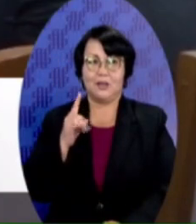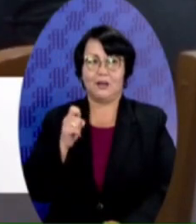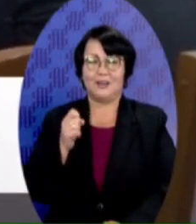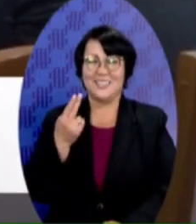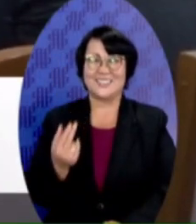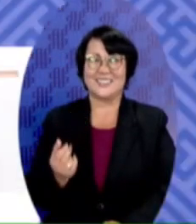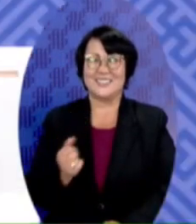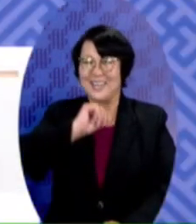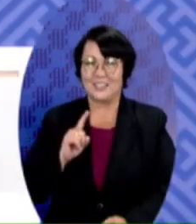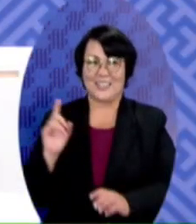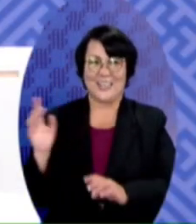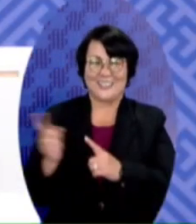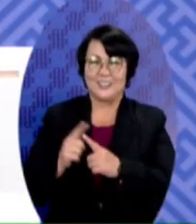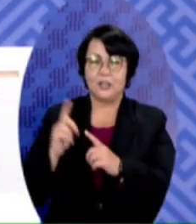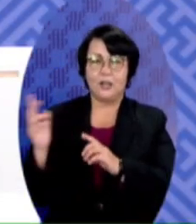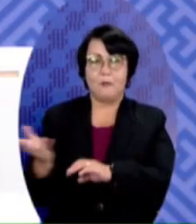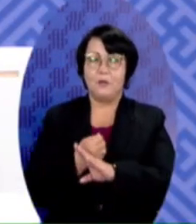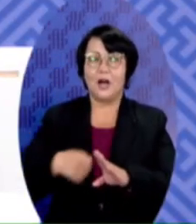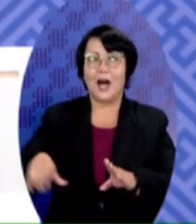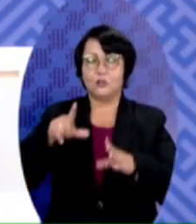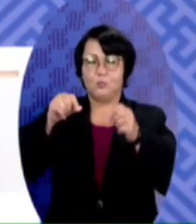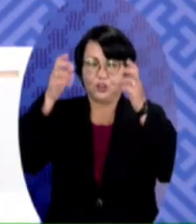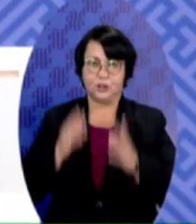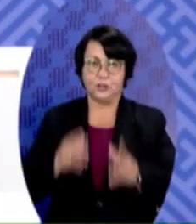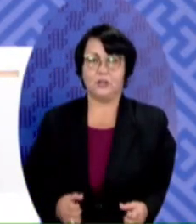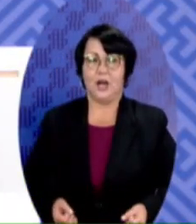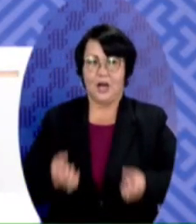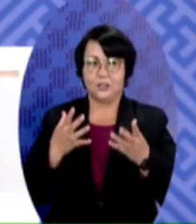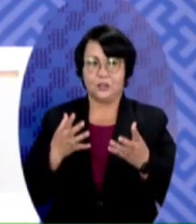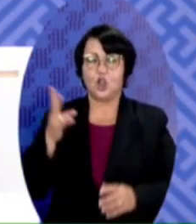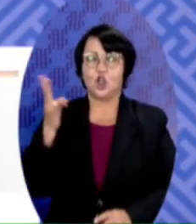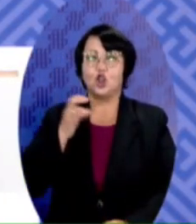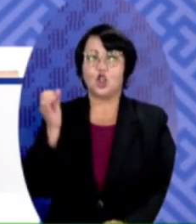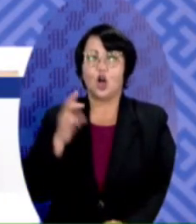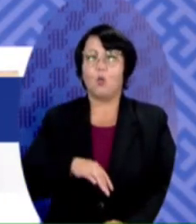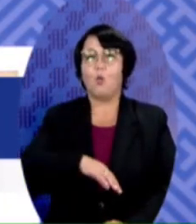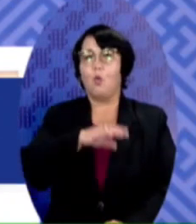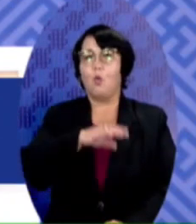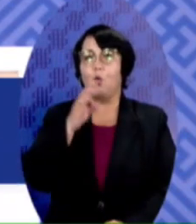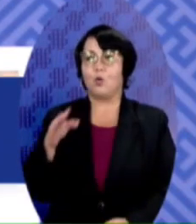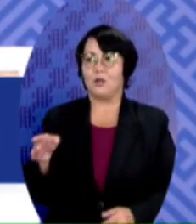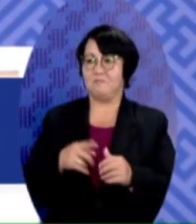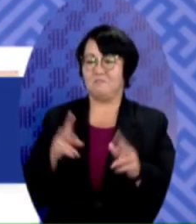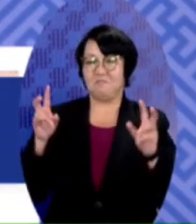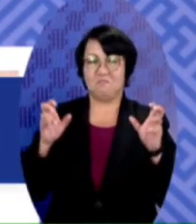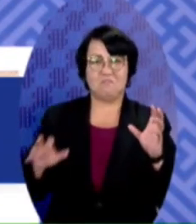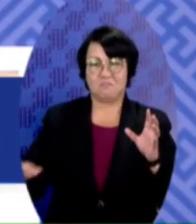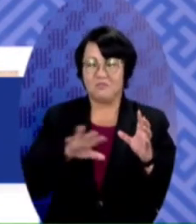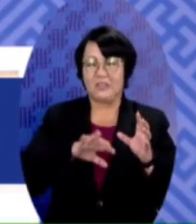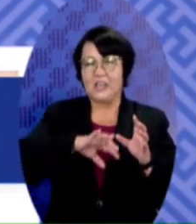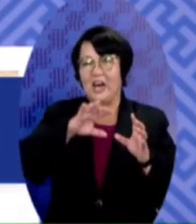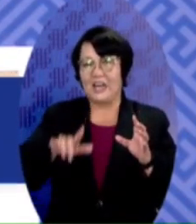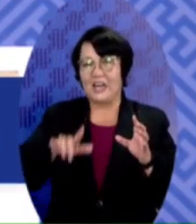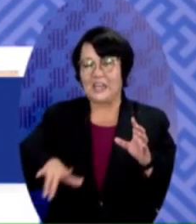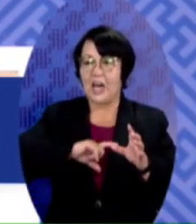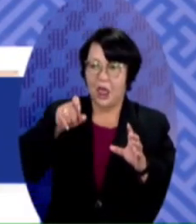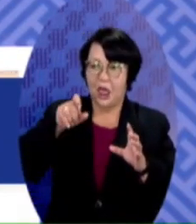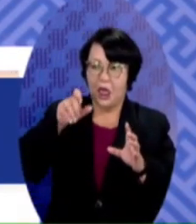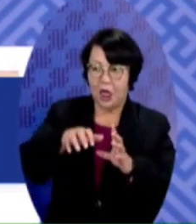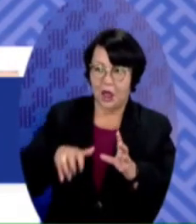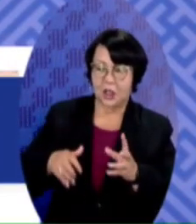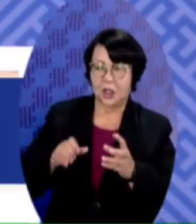гаргалаа. Шадар сайдаар ахлуулсан ажлын хэсэгт ноён уул орчимд ологдсон ашигт малтмалын тусгай зөвшөөрлийн олголт бүрдүүлсэн